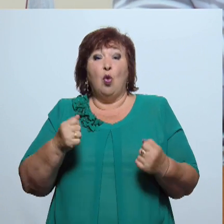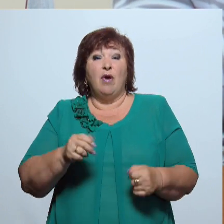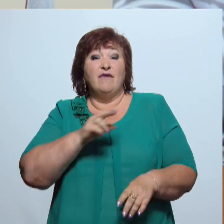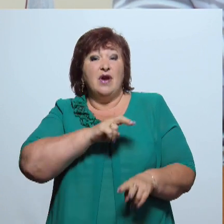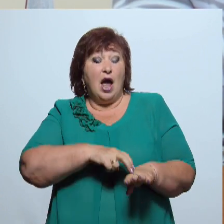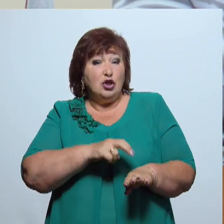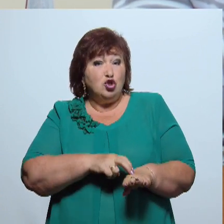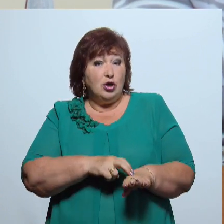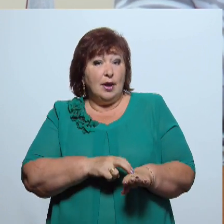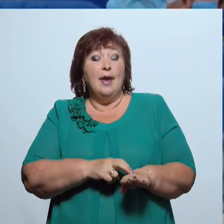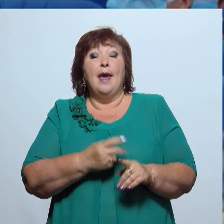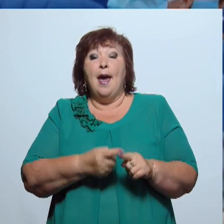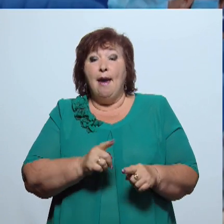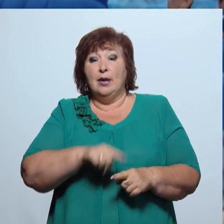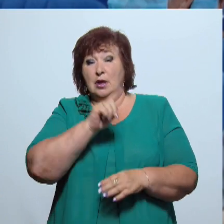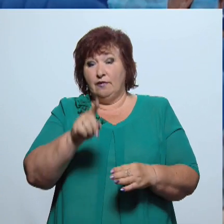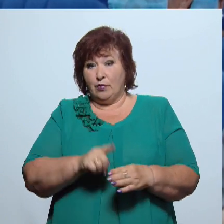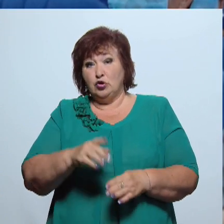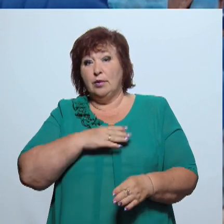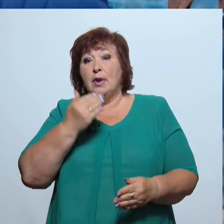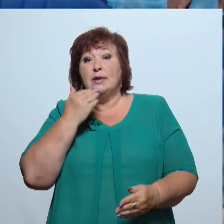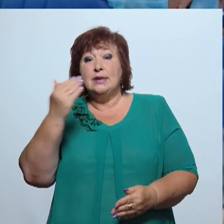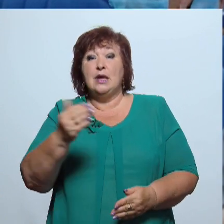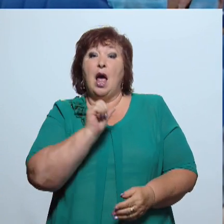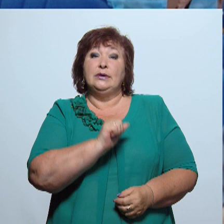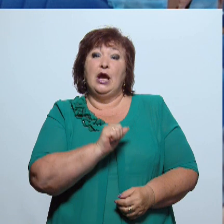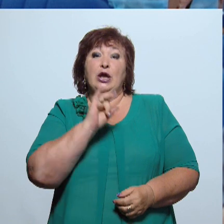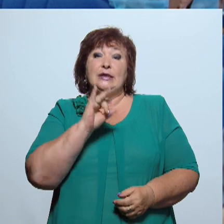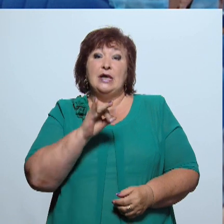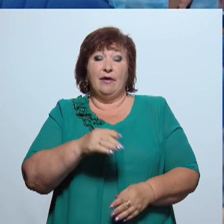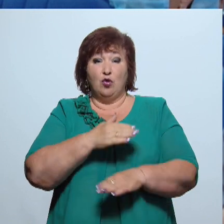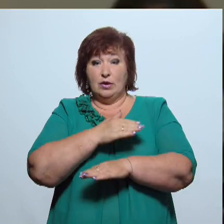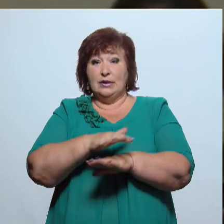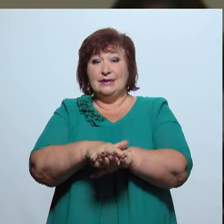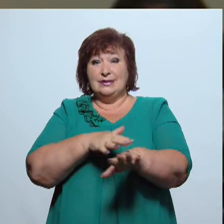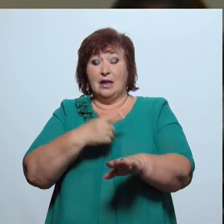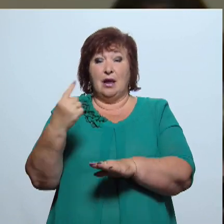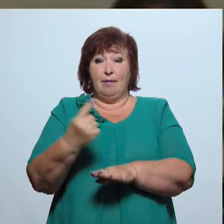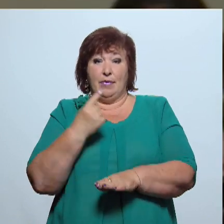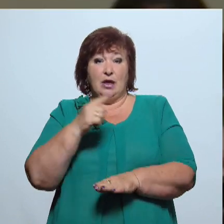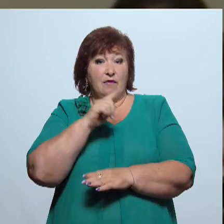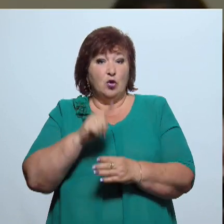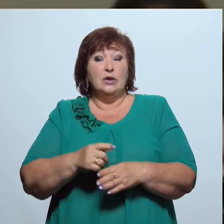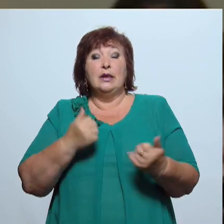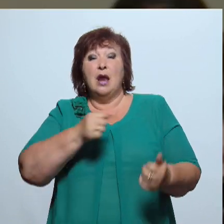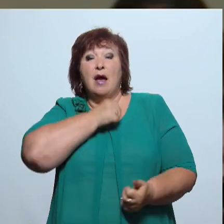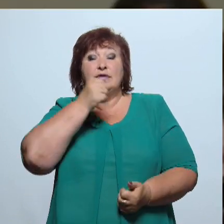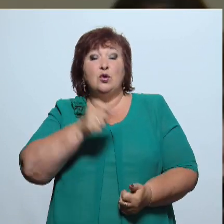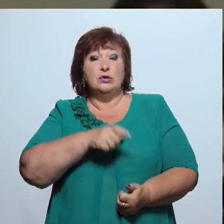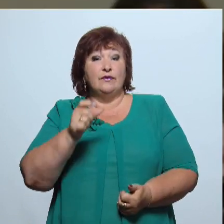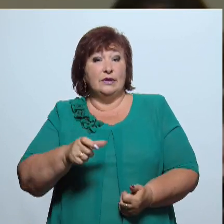многом нивелируется. Именно этот вопрос и был задан Андрею Исаеву из зала первым. Для взрослого